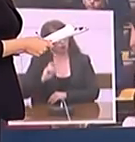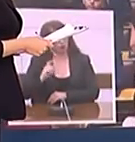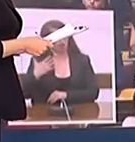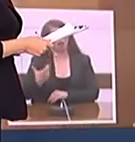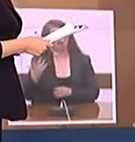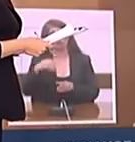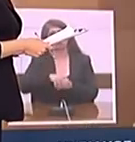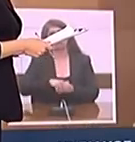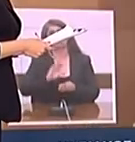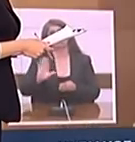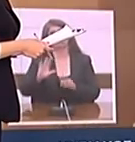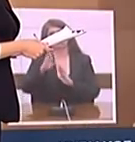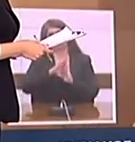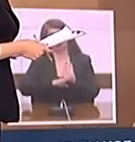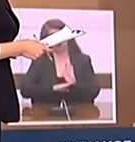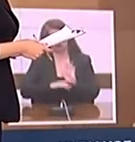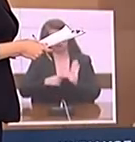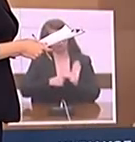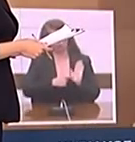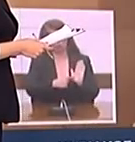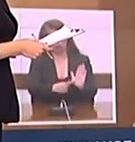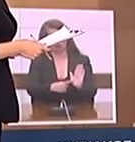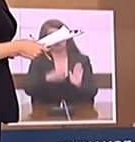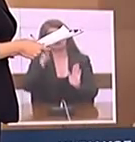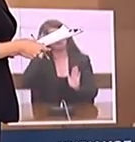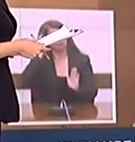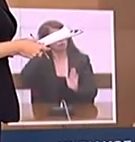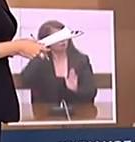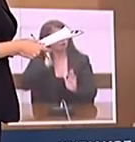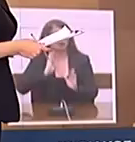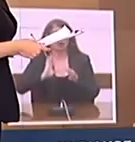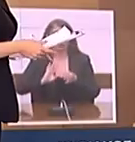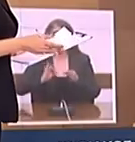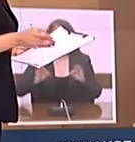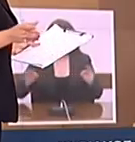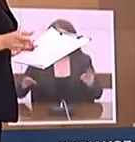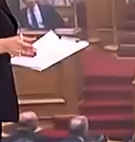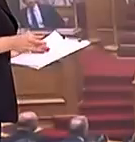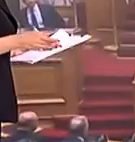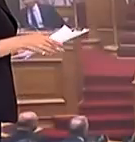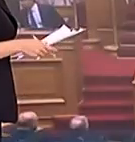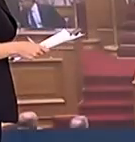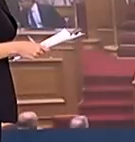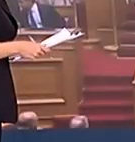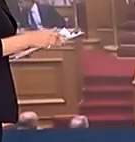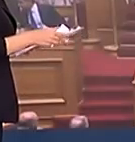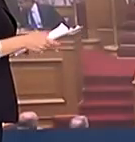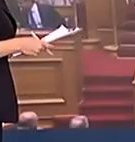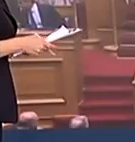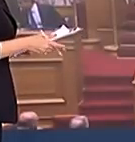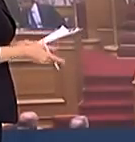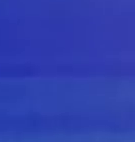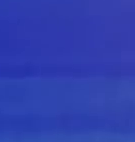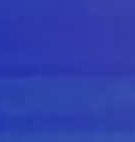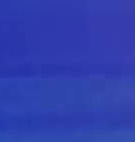28. Άμα τα λες 28, μπράβο. Άμα τα λες 28. Νομίζω όμως ότι θα είχε να πει. Σε 28 τα είπε πάντως Γιάννη και έδωσε το στίγμα